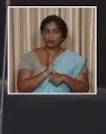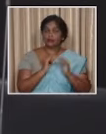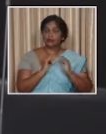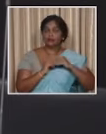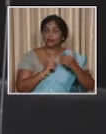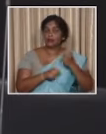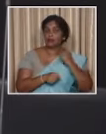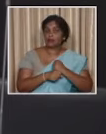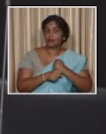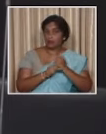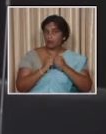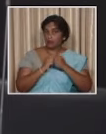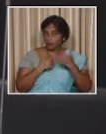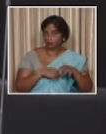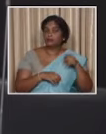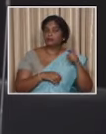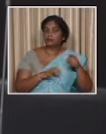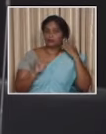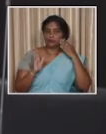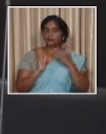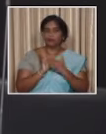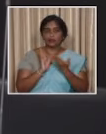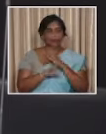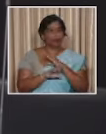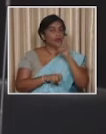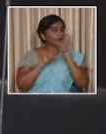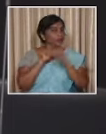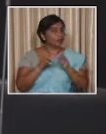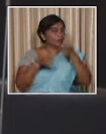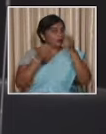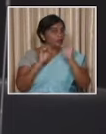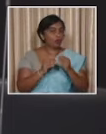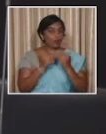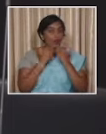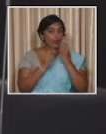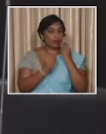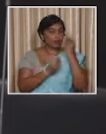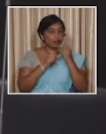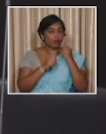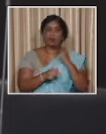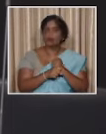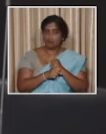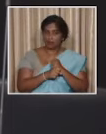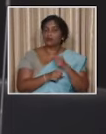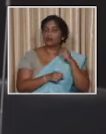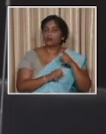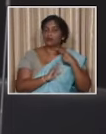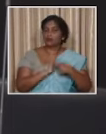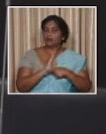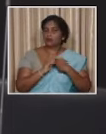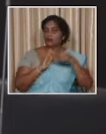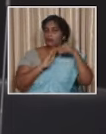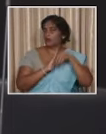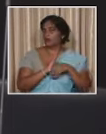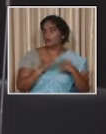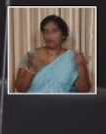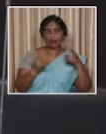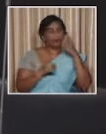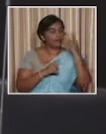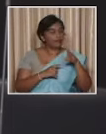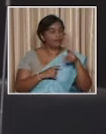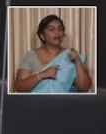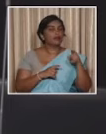වෙන රජයන් කළානම් ඒ සඳහා හිටපු නිලධාරීන් නිසිලස උපදෙස් දුන්නනම් ආණ්ඩුවට මේ රට ගරා වැටෙන්නේ නැහැ. ඒක නිසා